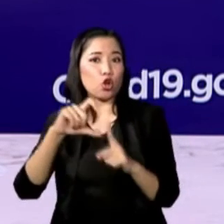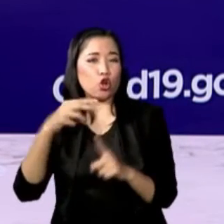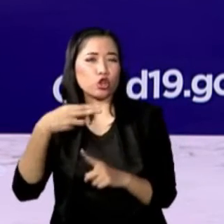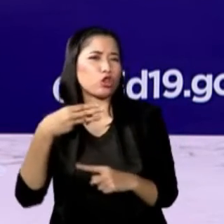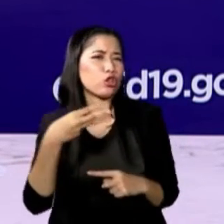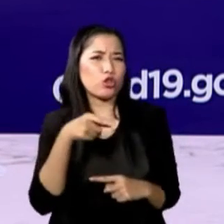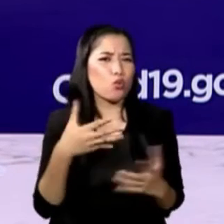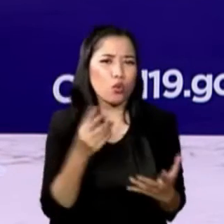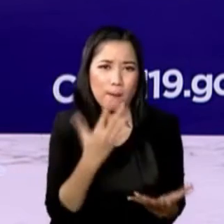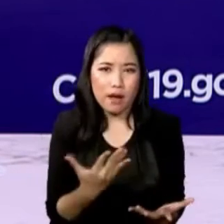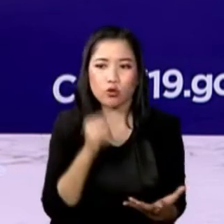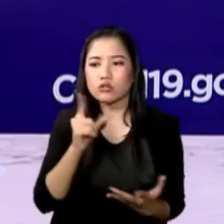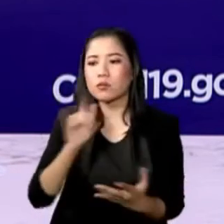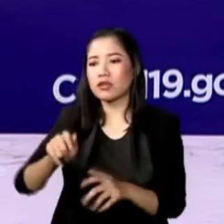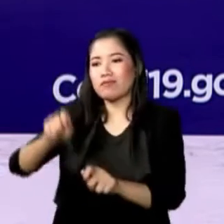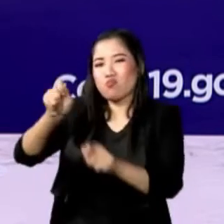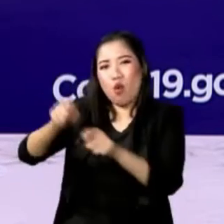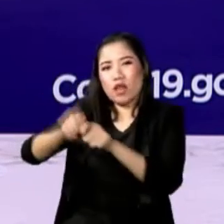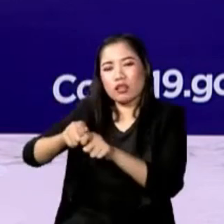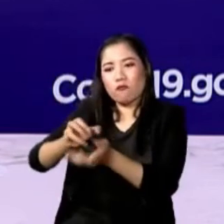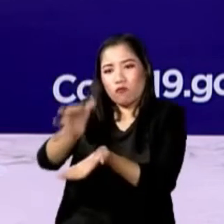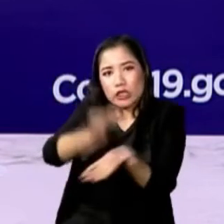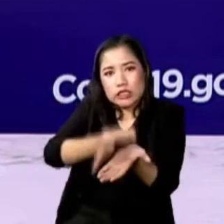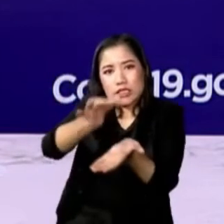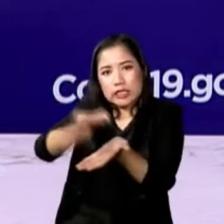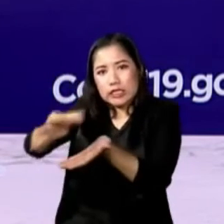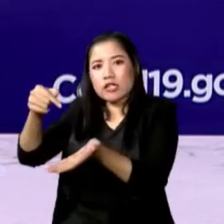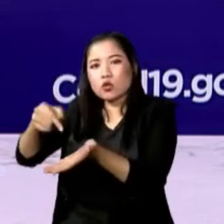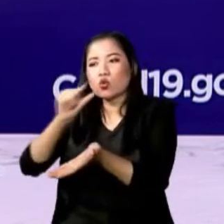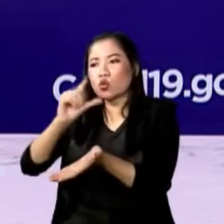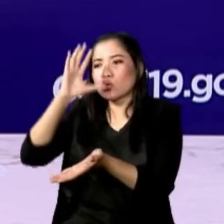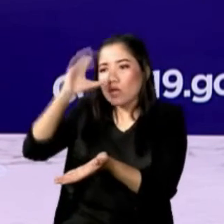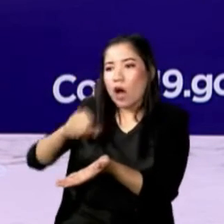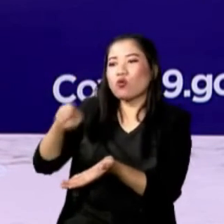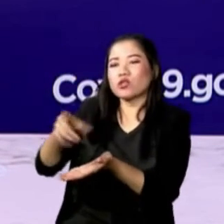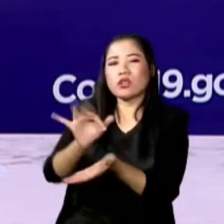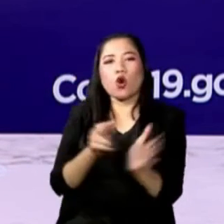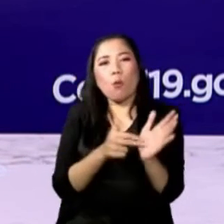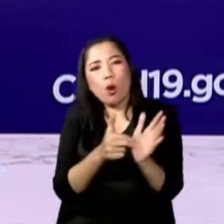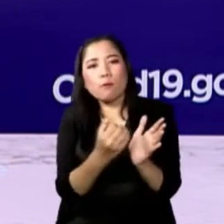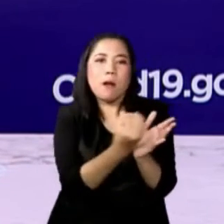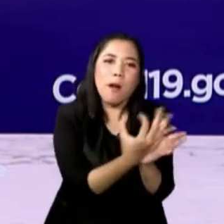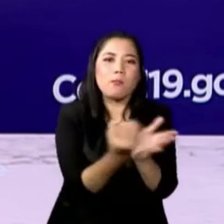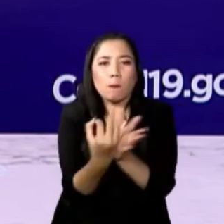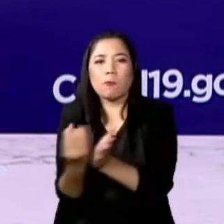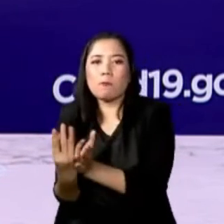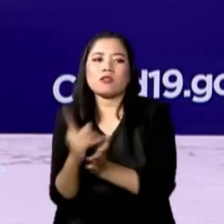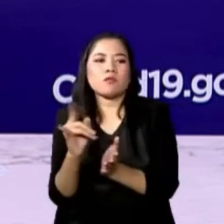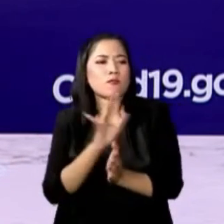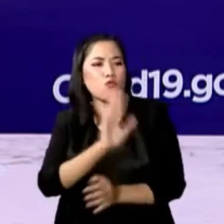vaksin dan sama sekali tidak dapat difungsikan untuk melacak keberadaan masyarakat yang telah